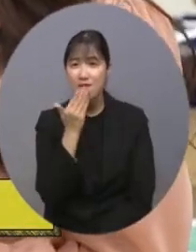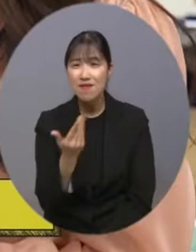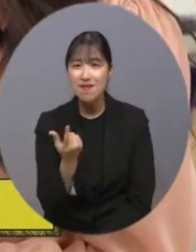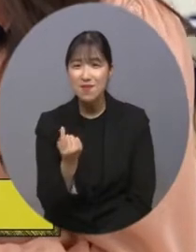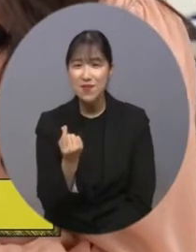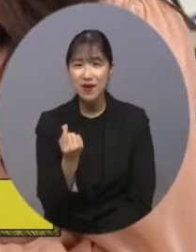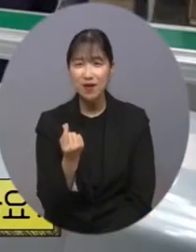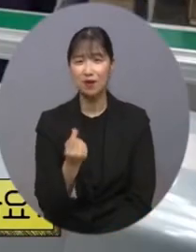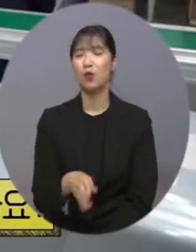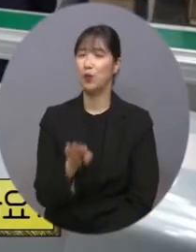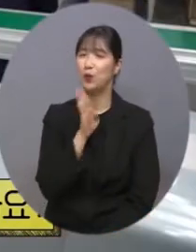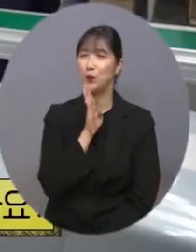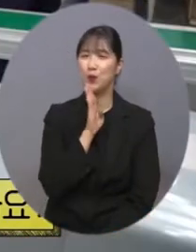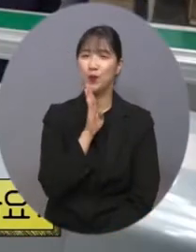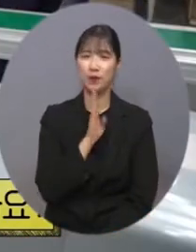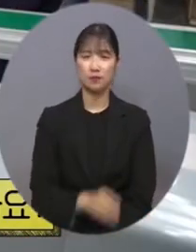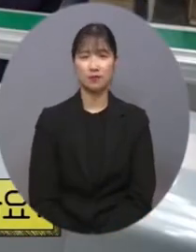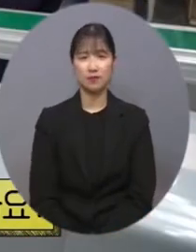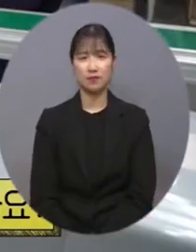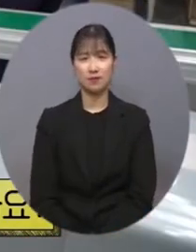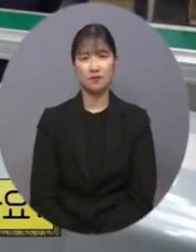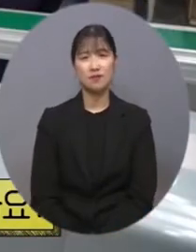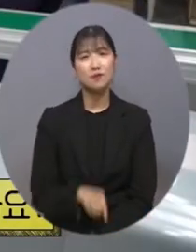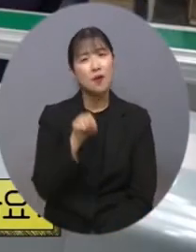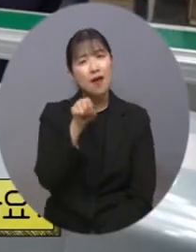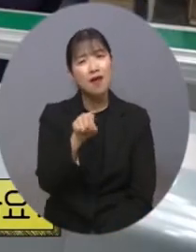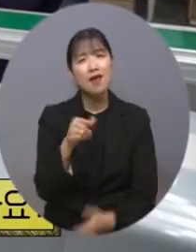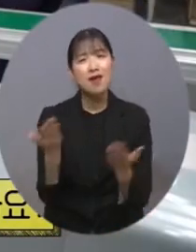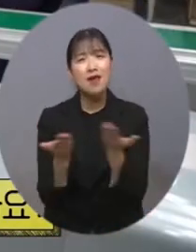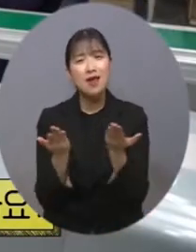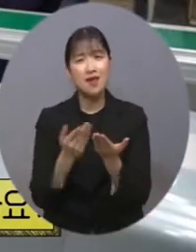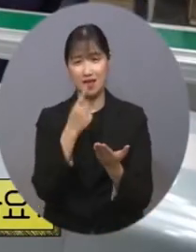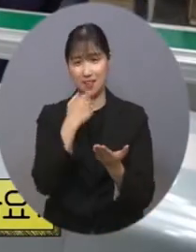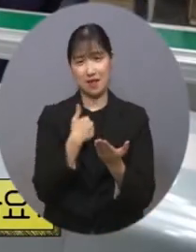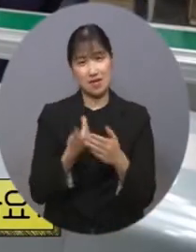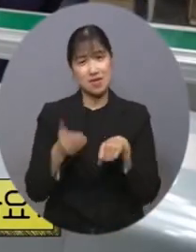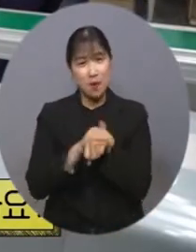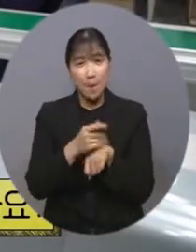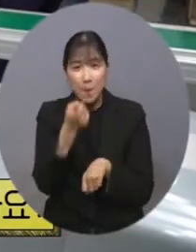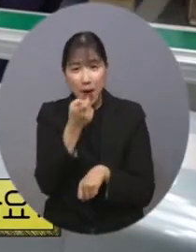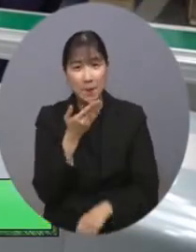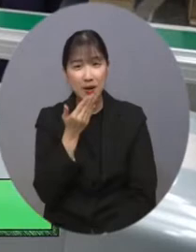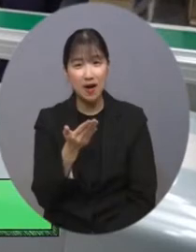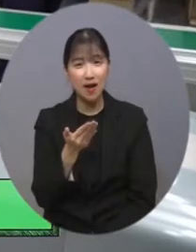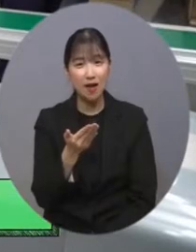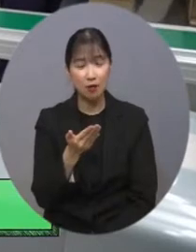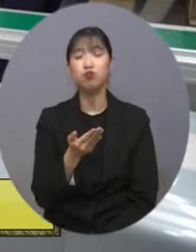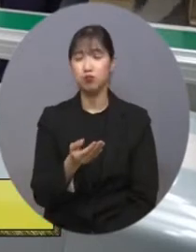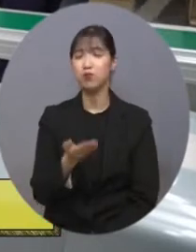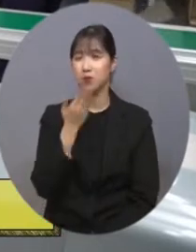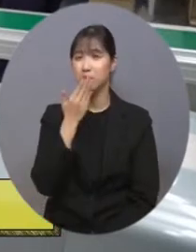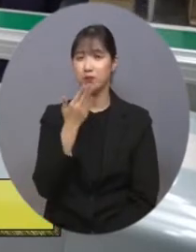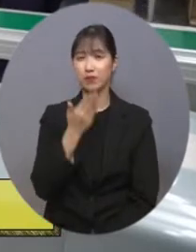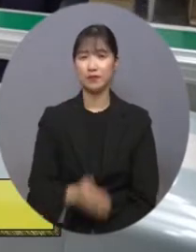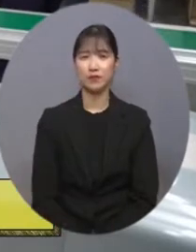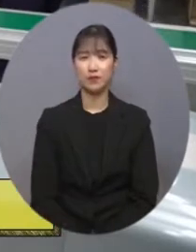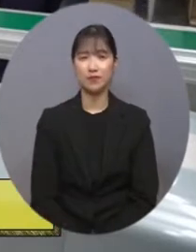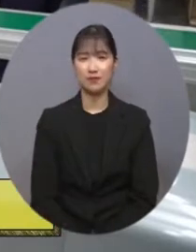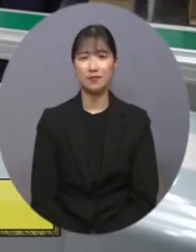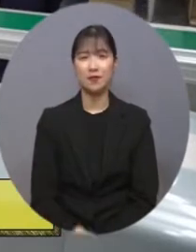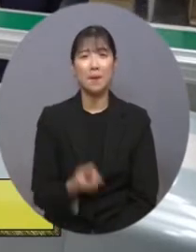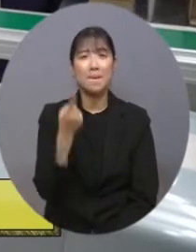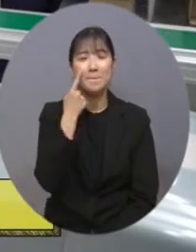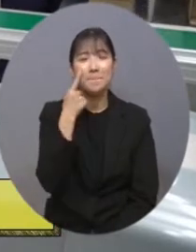되신 거네요. 예, 예. 아, 그러면 저 혹시 하시는 거를 제가 직접 배워볼 수 있을까요? 아, 예, 예. 아, 괜찮을까요? 네. 그러면